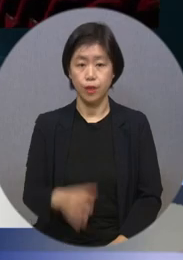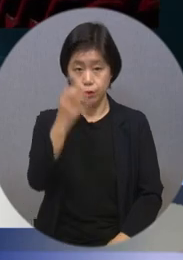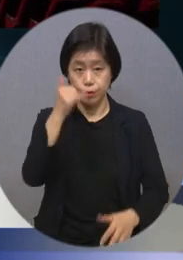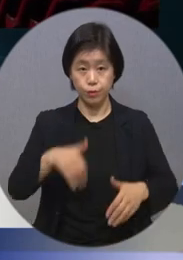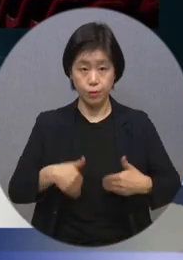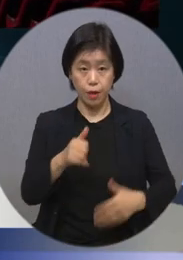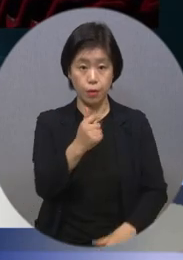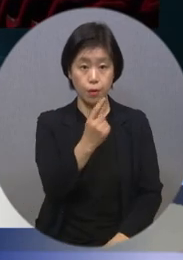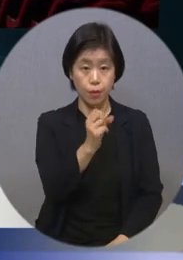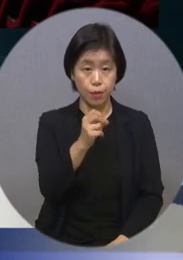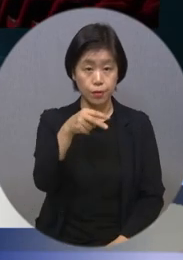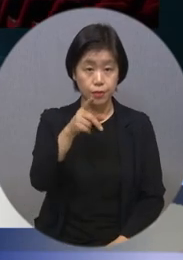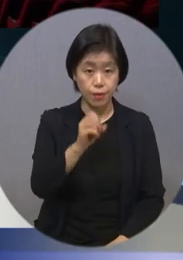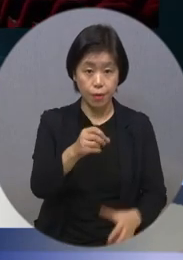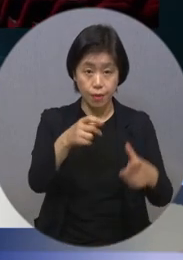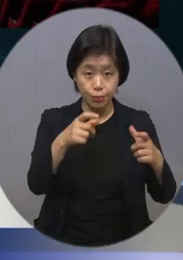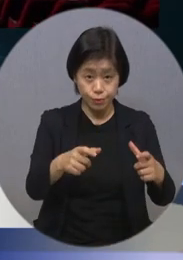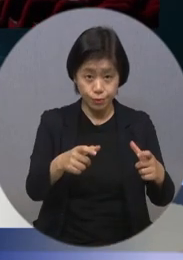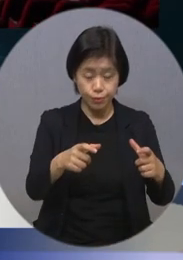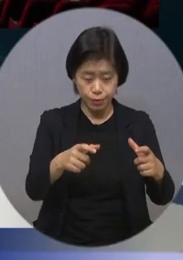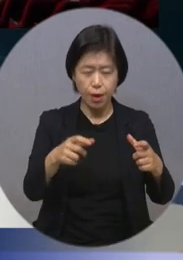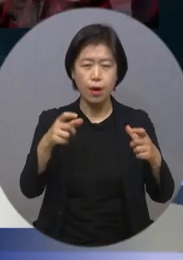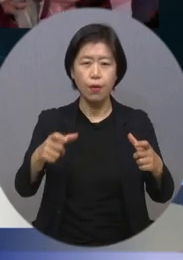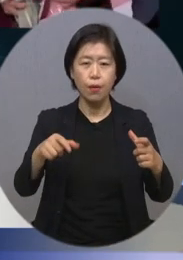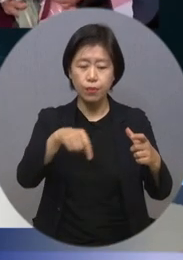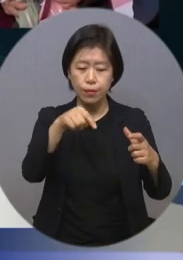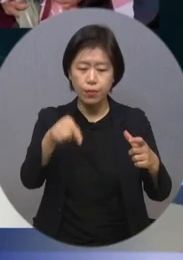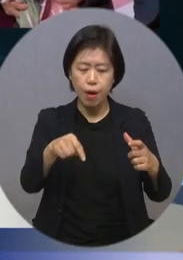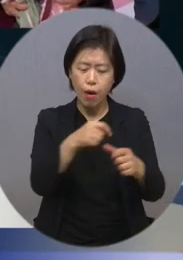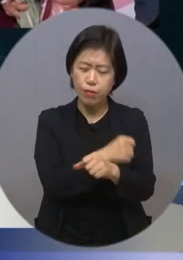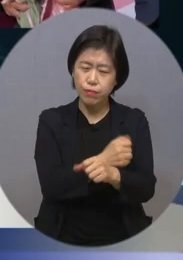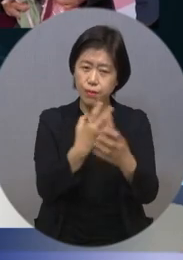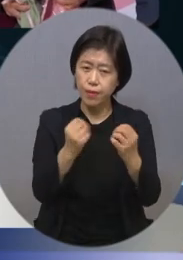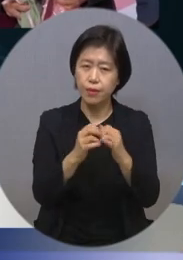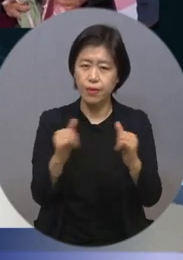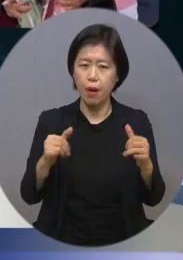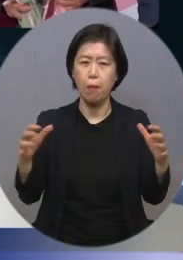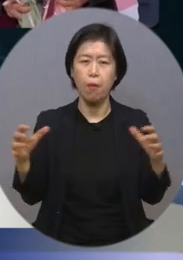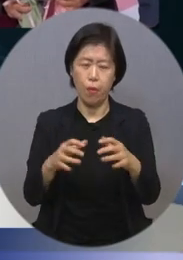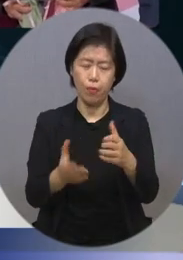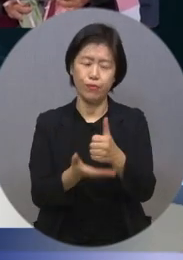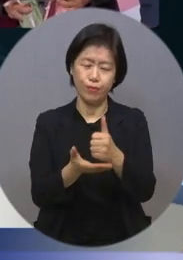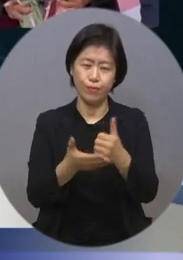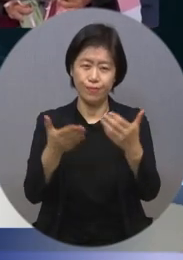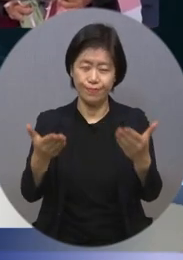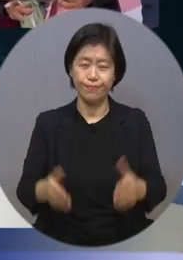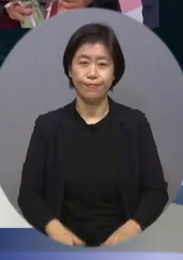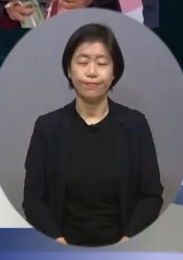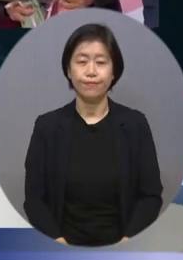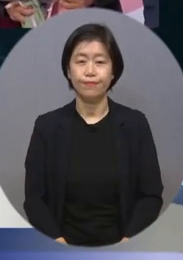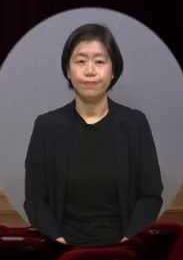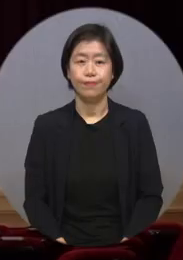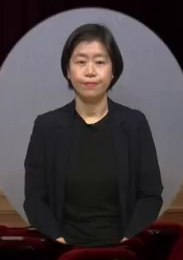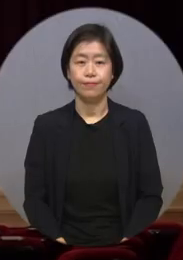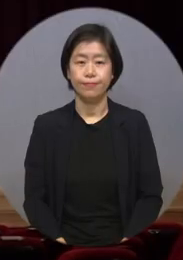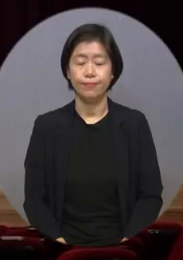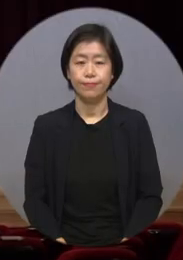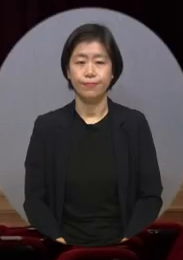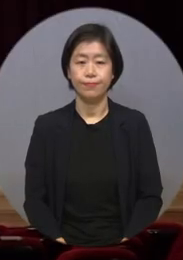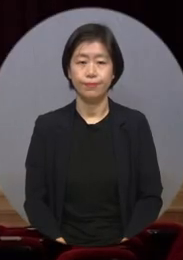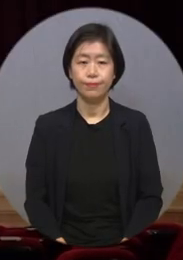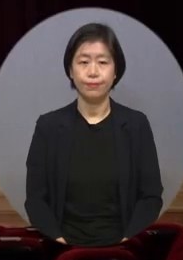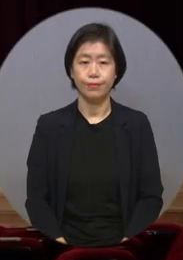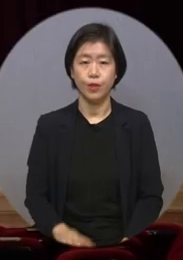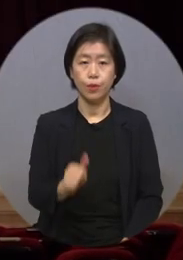충남 홍성군이 지역사회를 위해 헌신한 이들을 위한 자리를 마련했습니다. 보도에 조은빈 기자입니다.